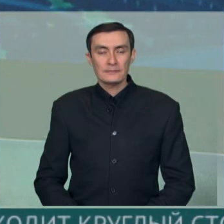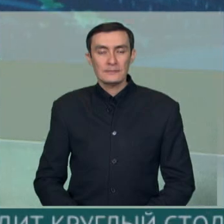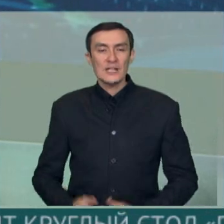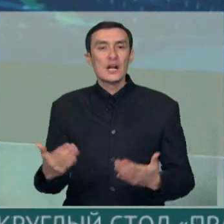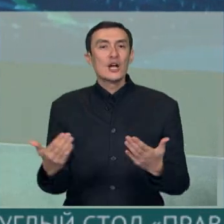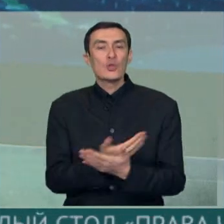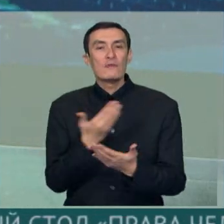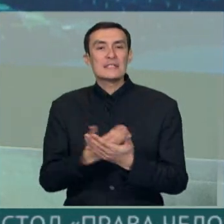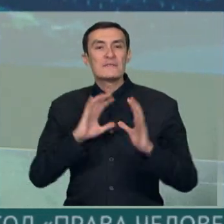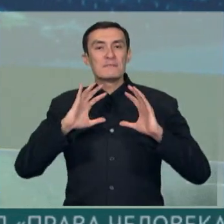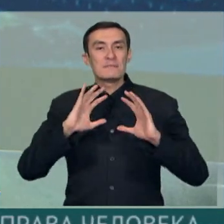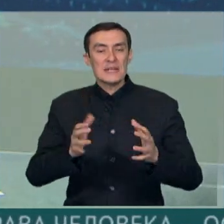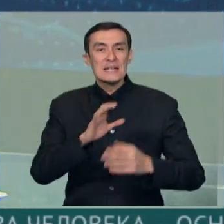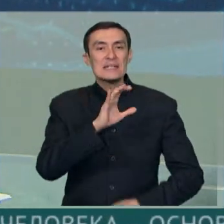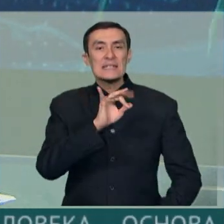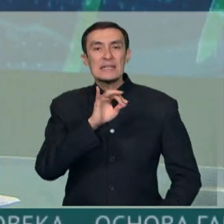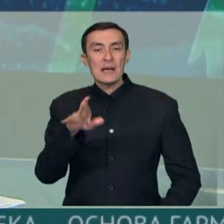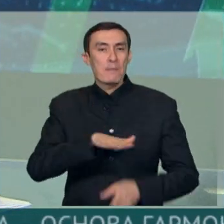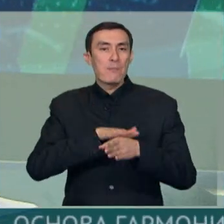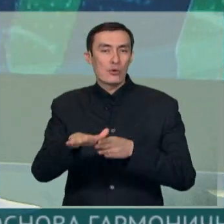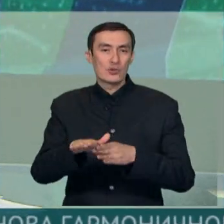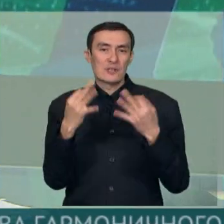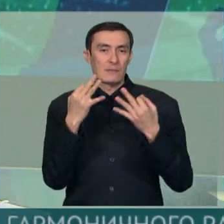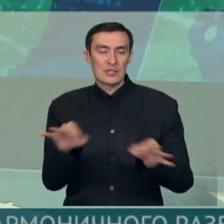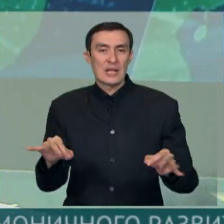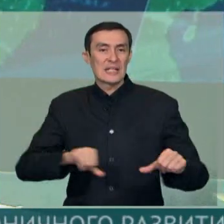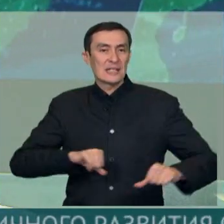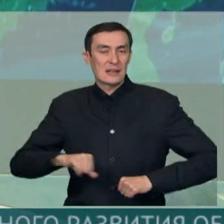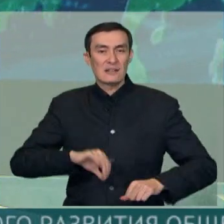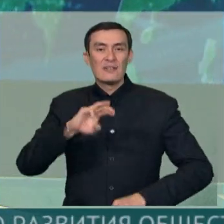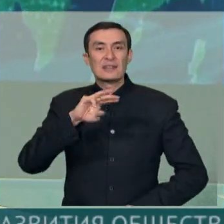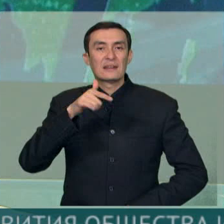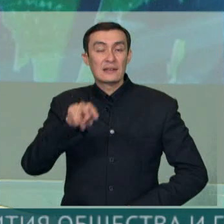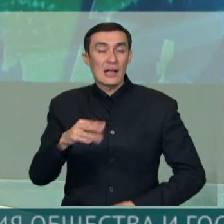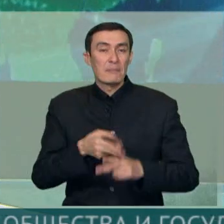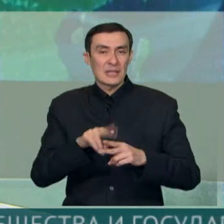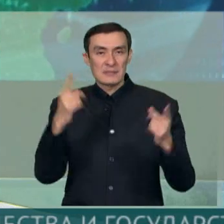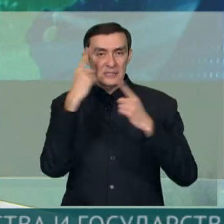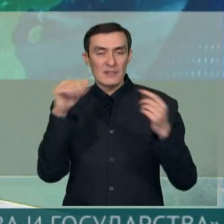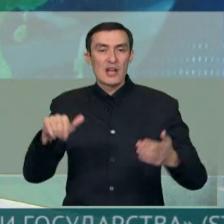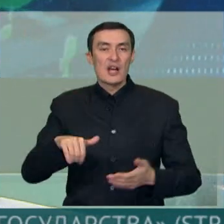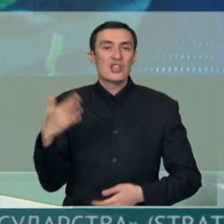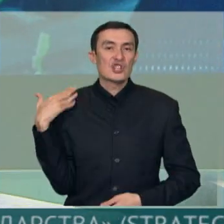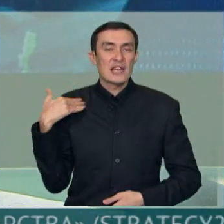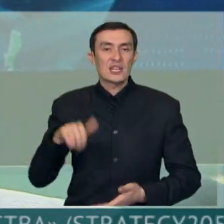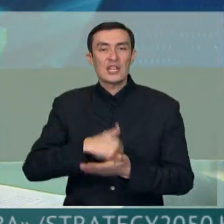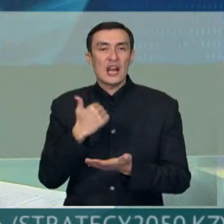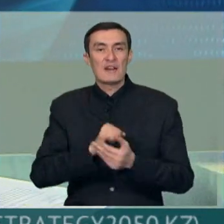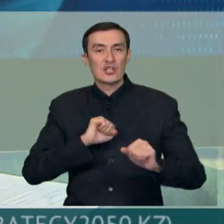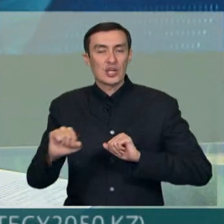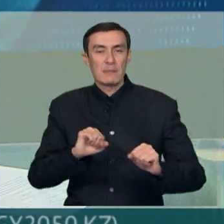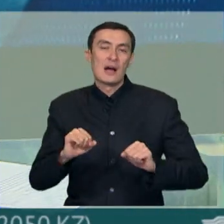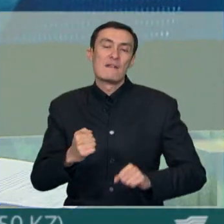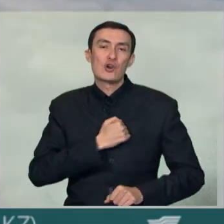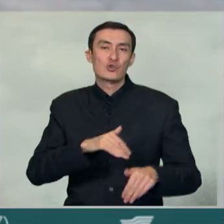И к событиям в мире. Сирия полностью освобождена от террористов ТИГИЛ. Об этом объявил начальник генштаба вооруженных сил